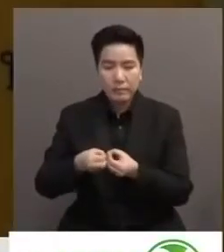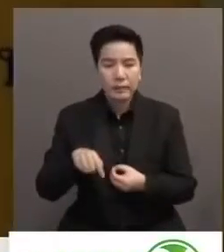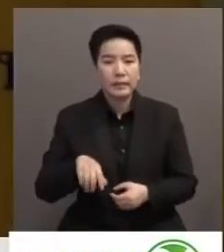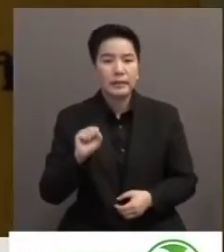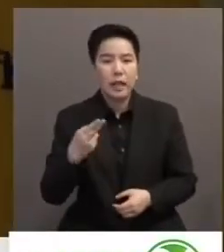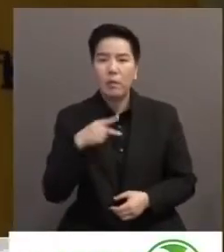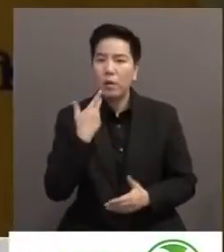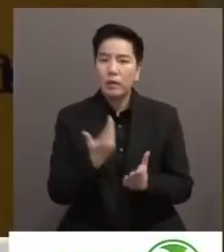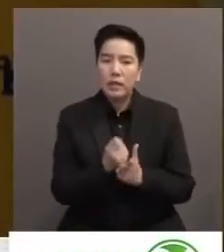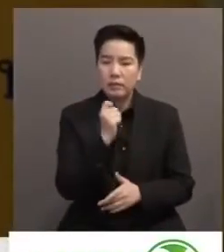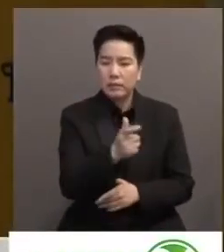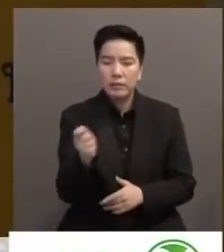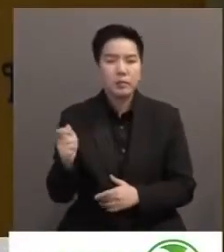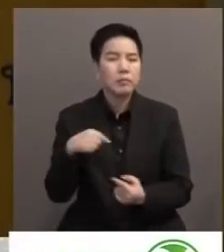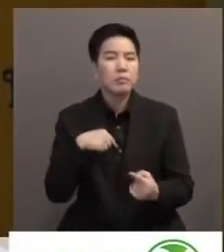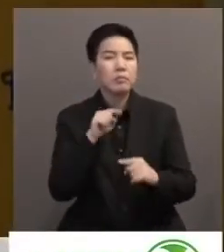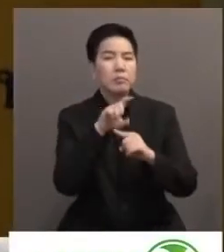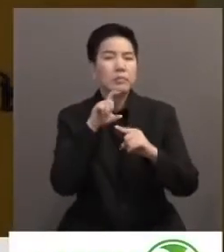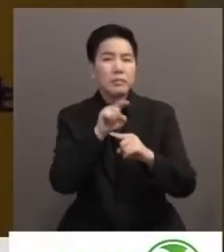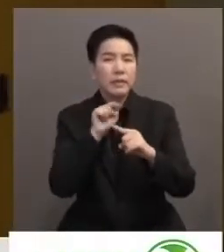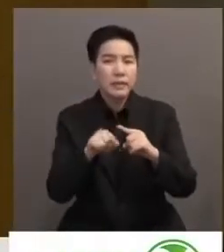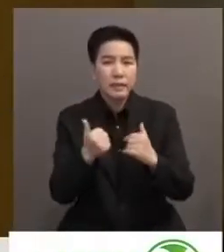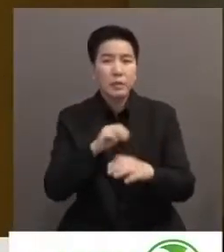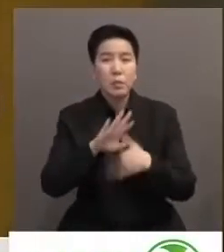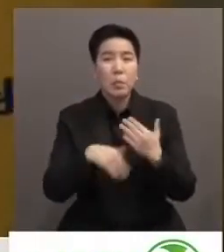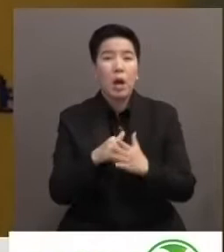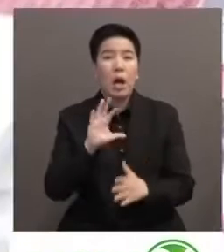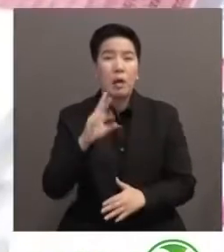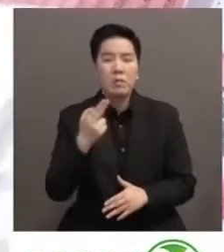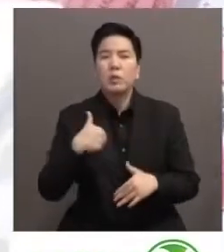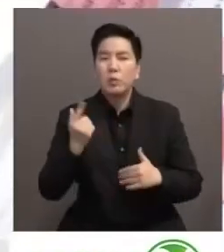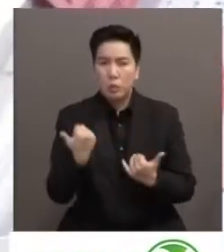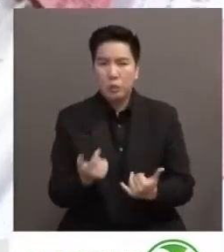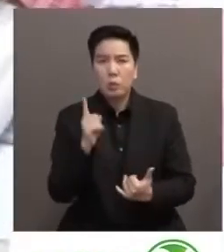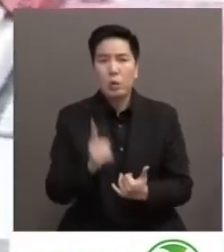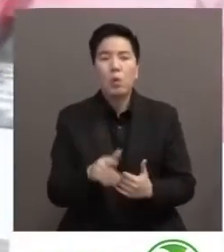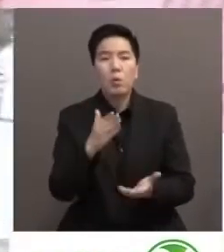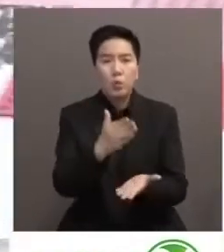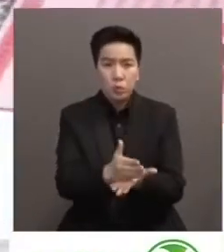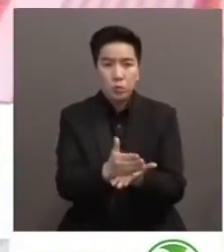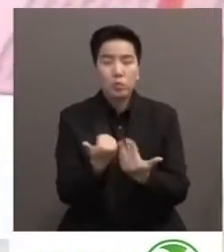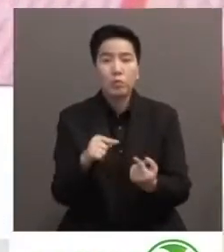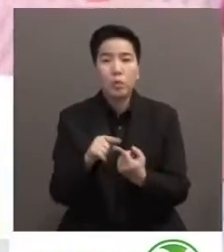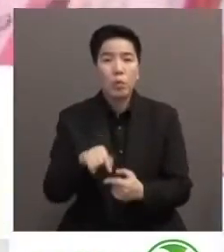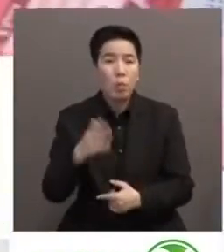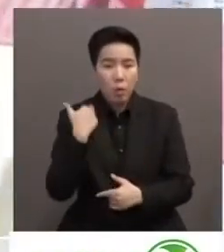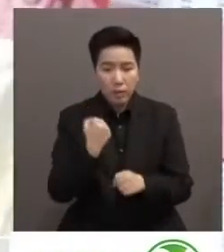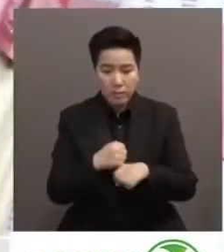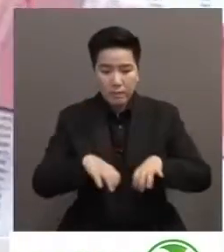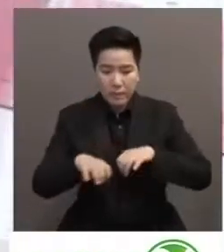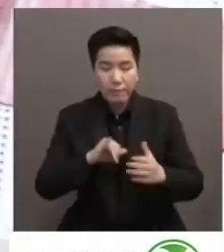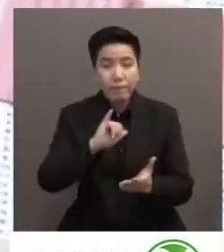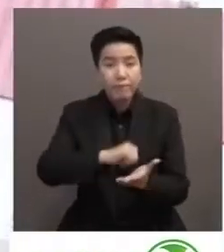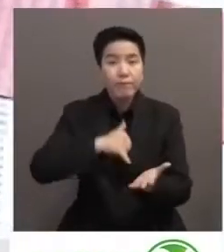องยุติการจ่ายเงินปันผลให้กับสมาชิกที่มีอยู่กว่า 50,000 คนด้วยกันตามพิสากรเครดิตยูเนียนคลองจันทน์นะครับได้ดำเนินการฟื้นฟูกิ